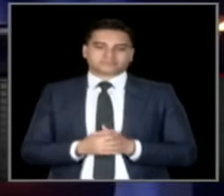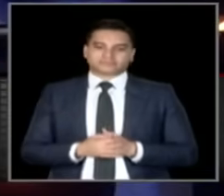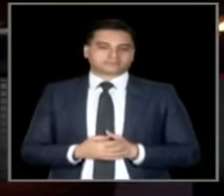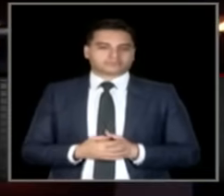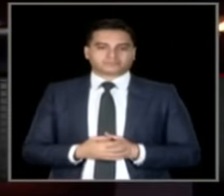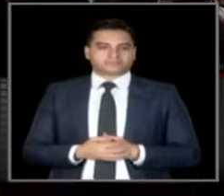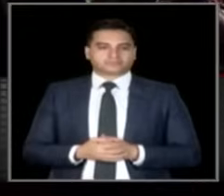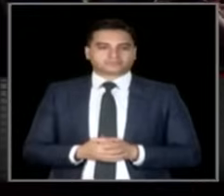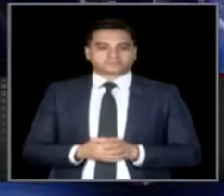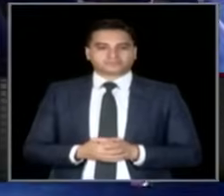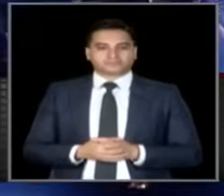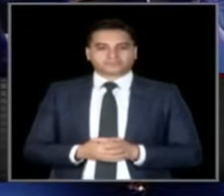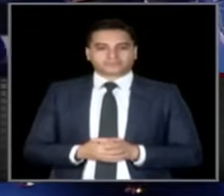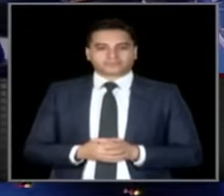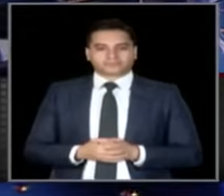خاطئة.